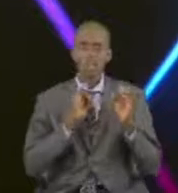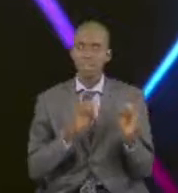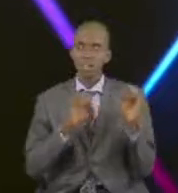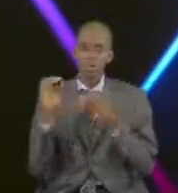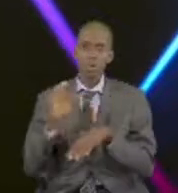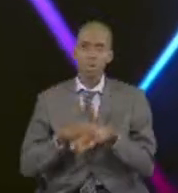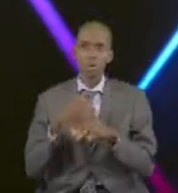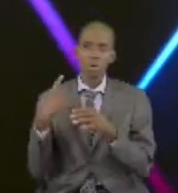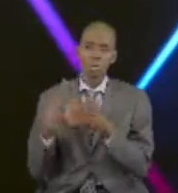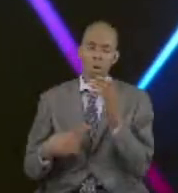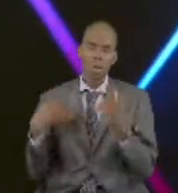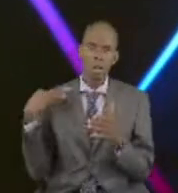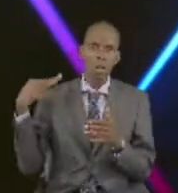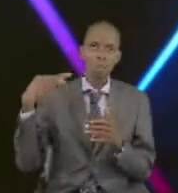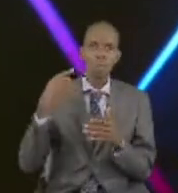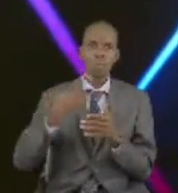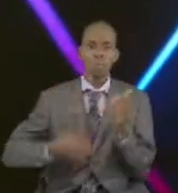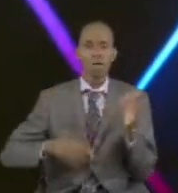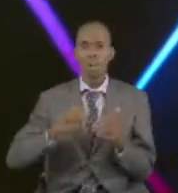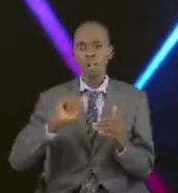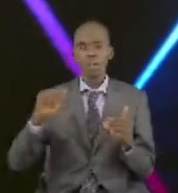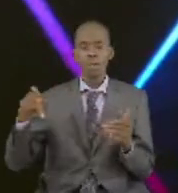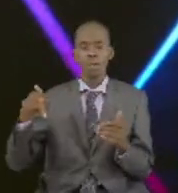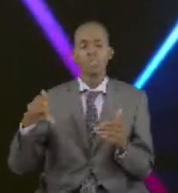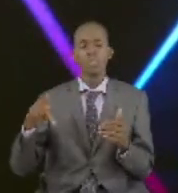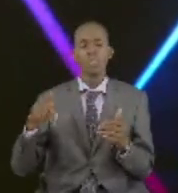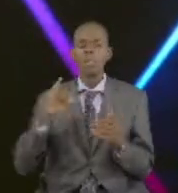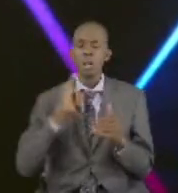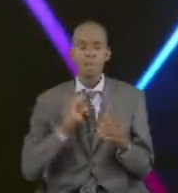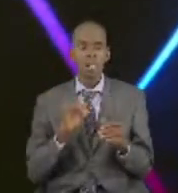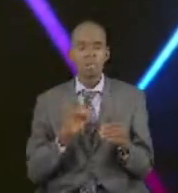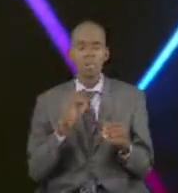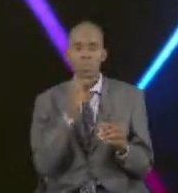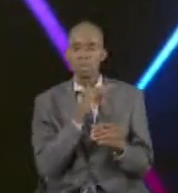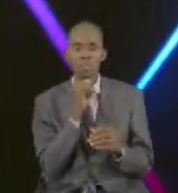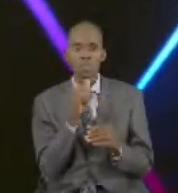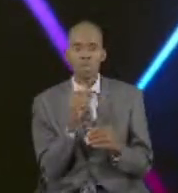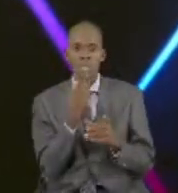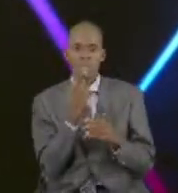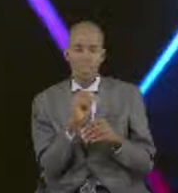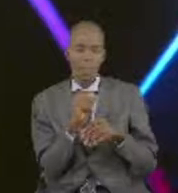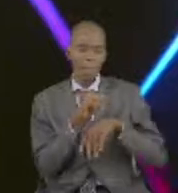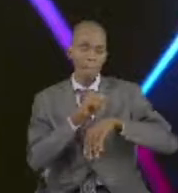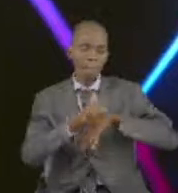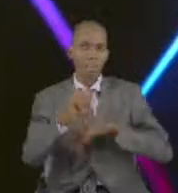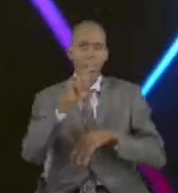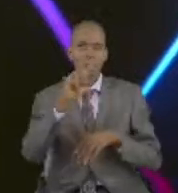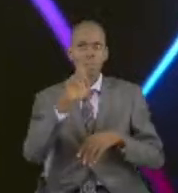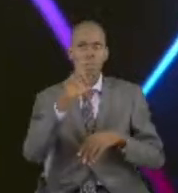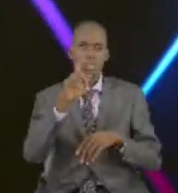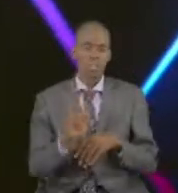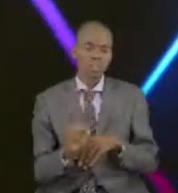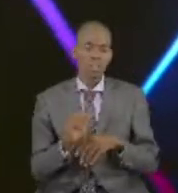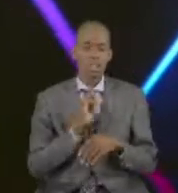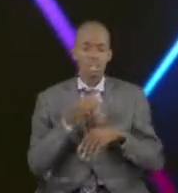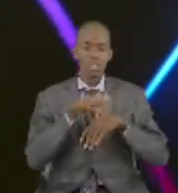Les écrits sur WhatsApp que je mets devant Dieu, je ne mens point. Les textes que j'envoie à n'importe qui,